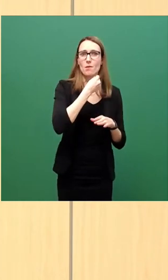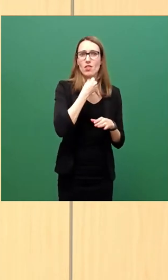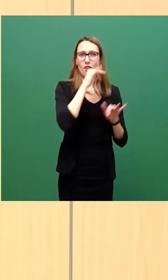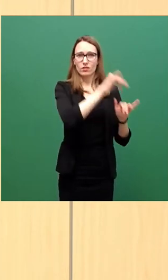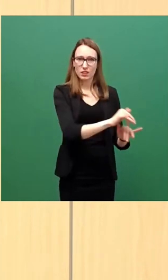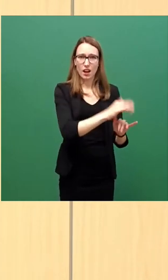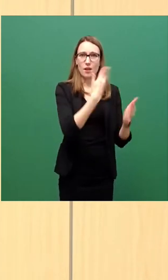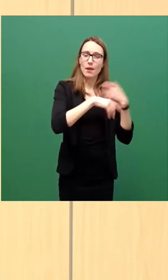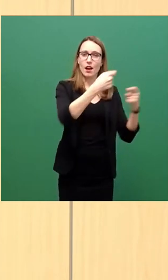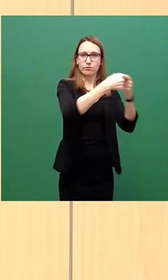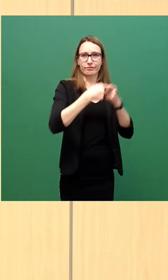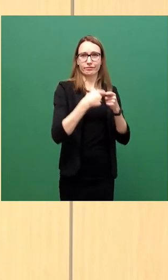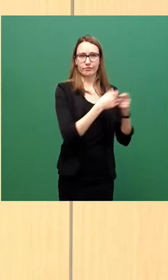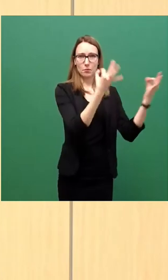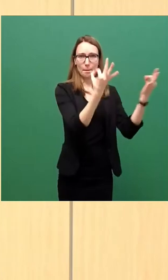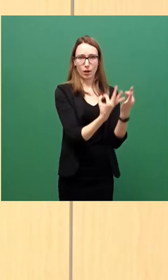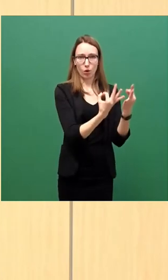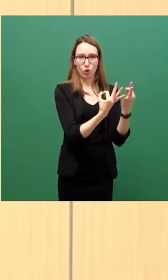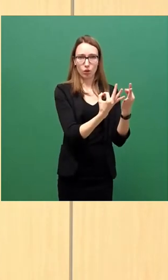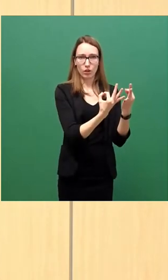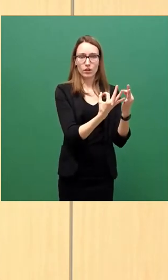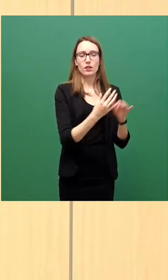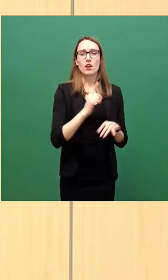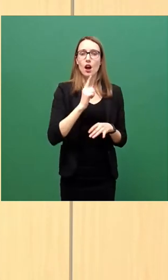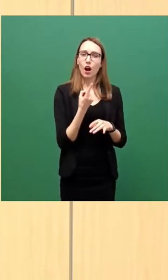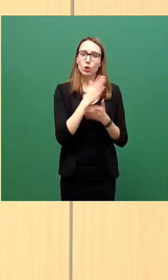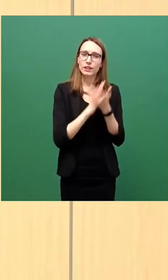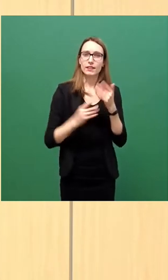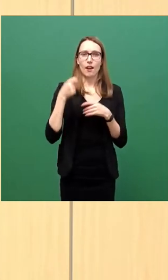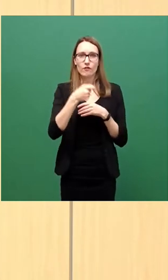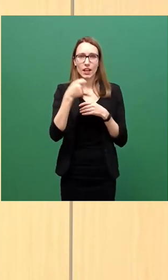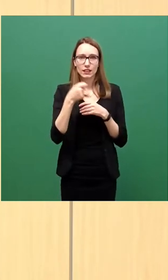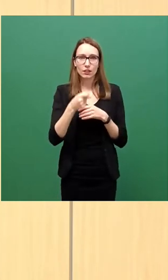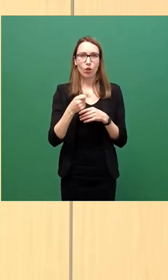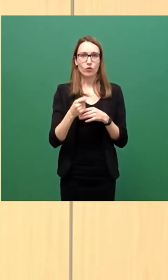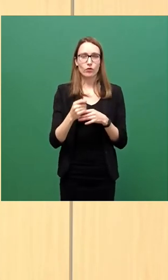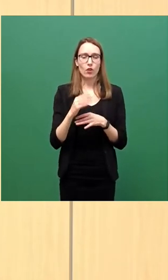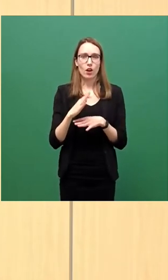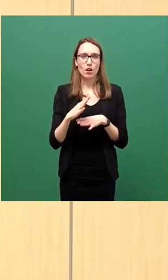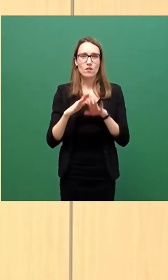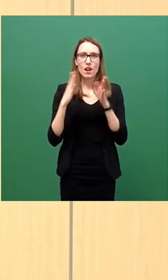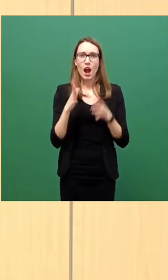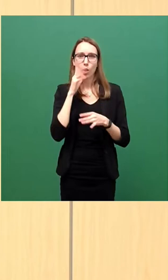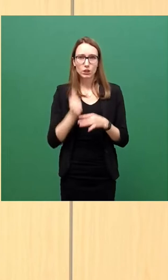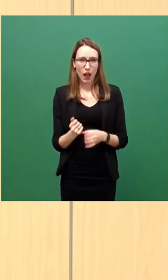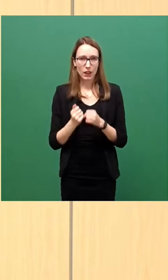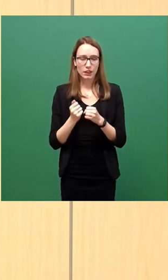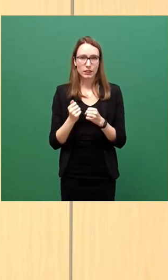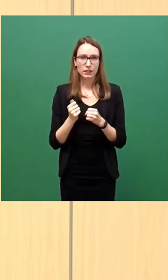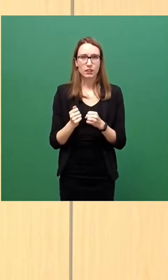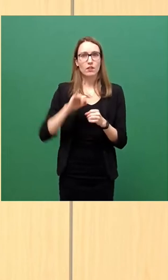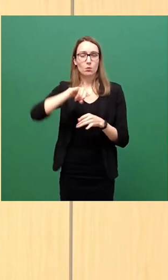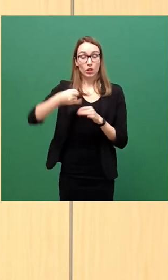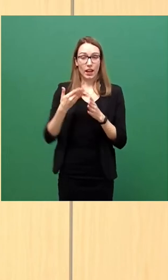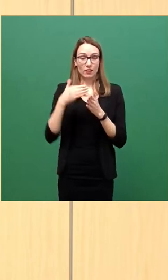ÖPNV-Anbindung vor. Auch teilweise Finanzierung des Projektes mit Haushaltsmitteln und die zukünftige Finanzierung nach der Projektphase sehen